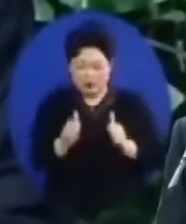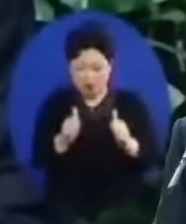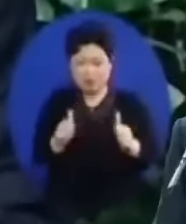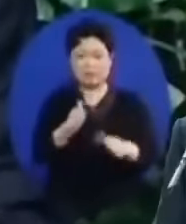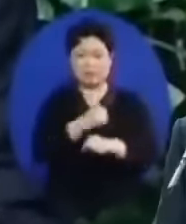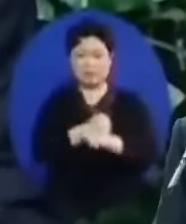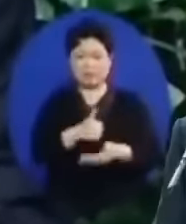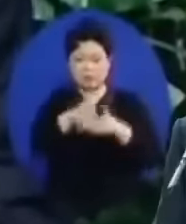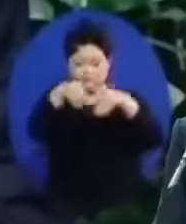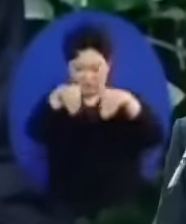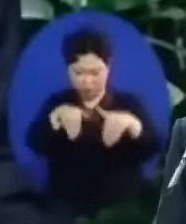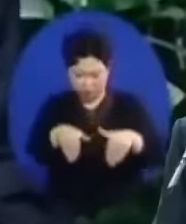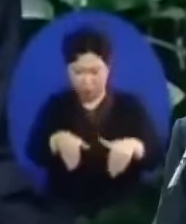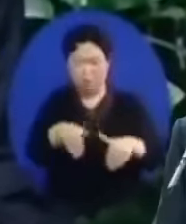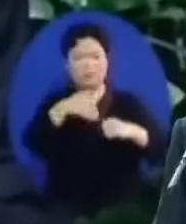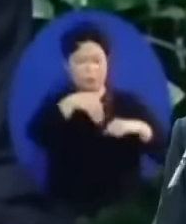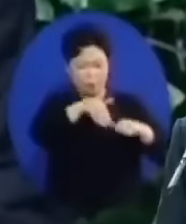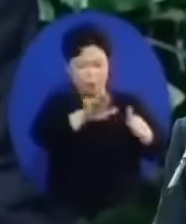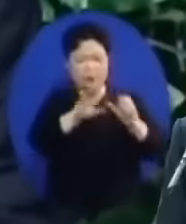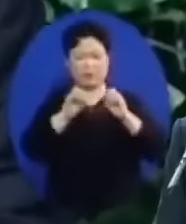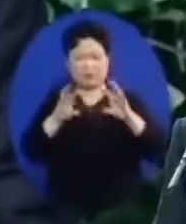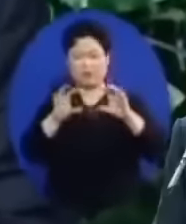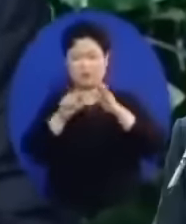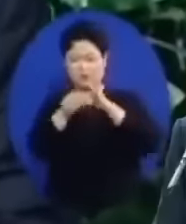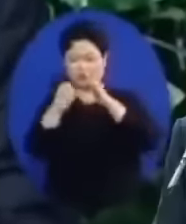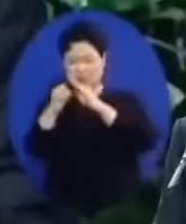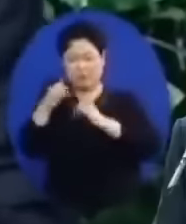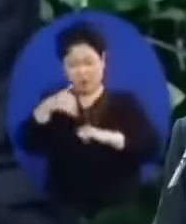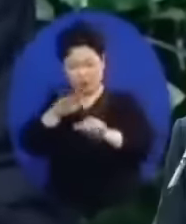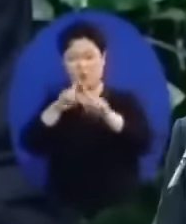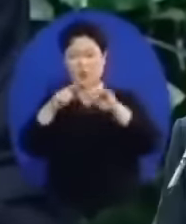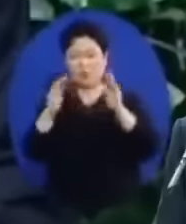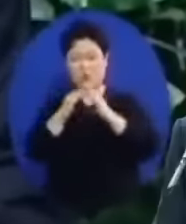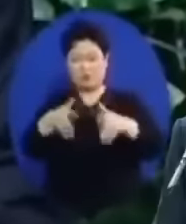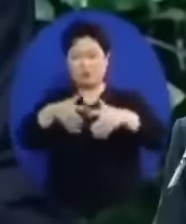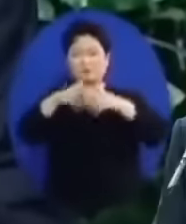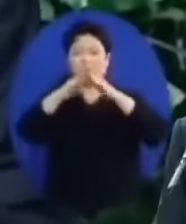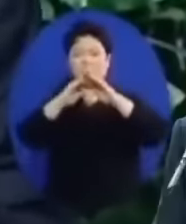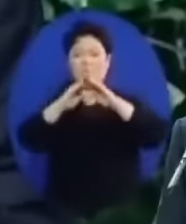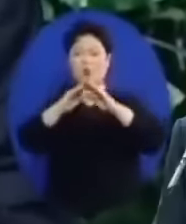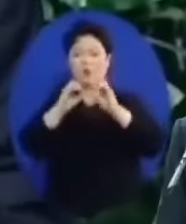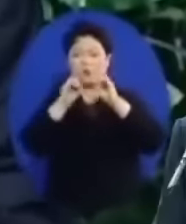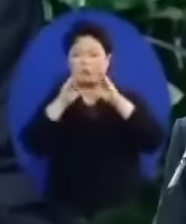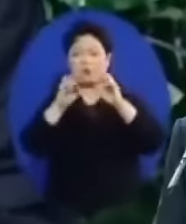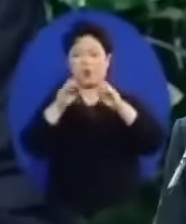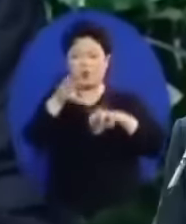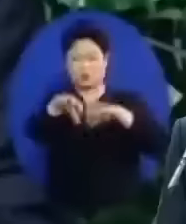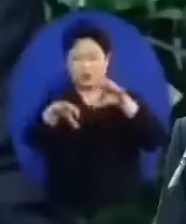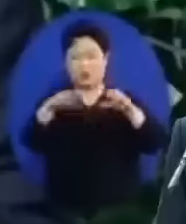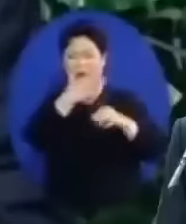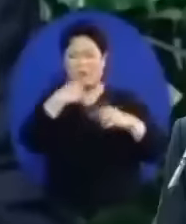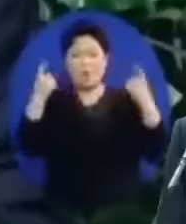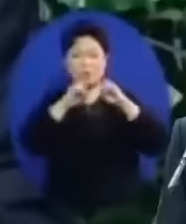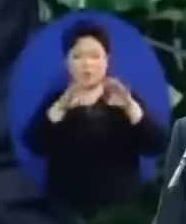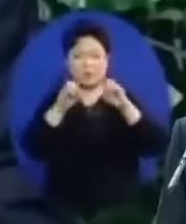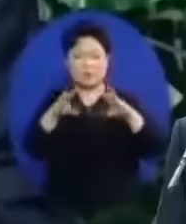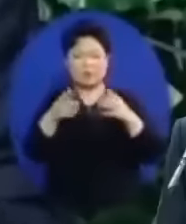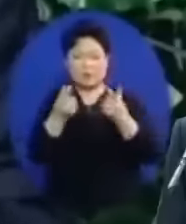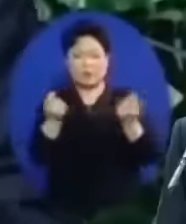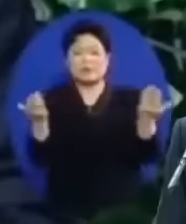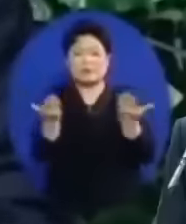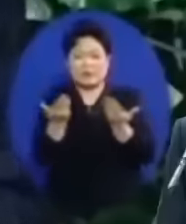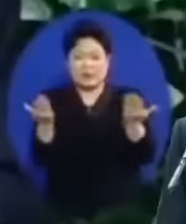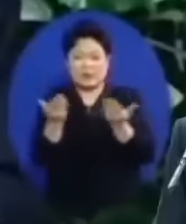열심으로 주의 종을 내보내고 선교사를 내보내고 교회를 세우고 선교지에 복음을 전파하는 이런